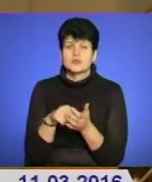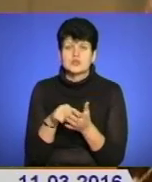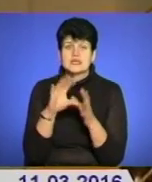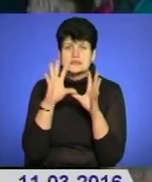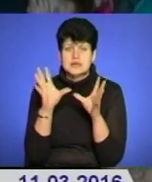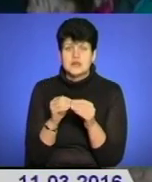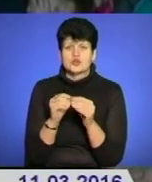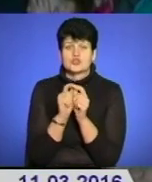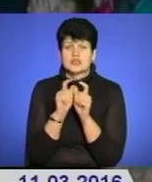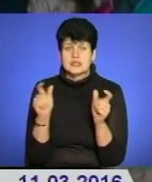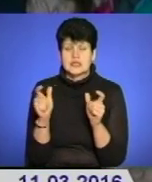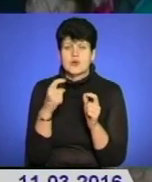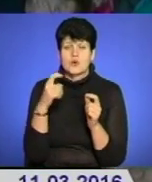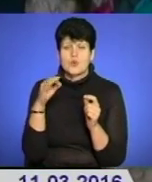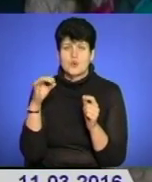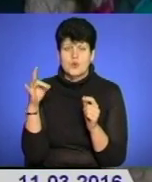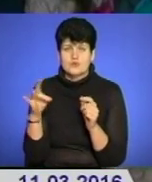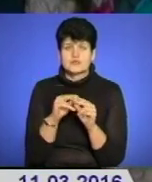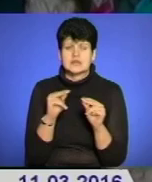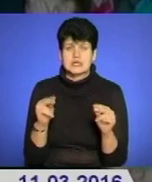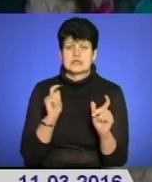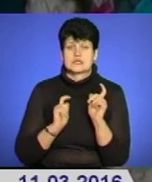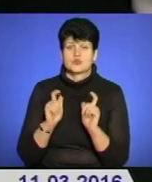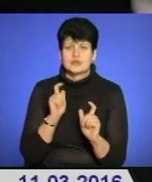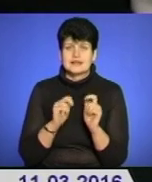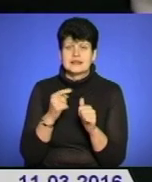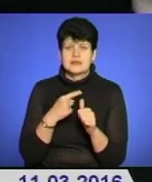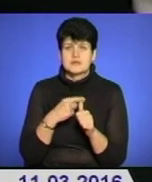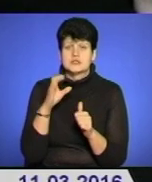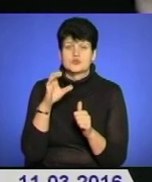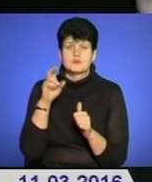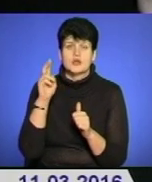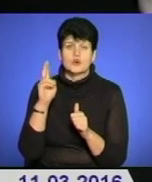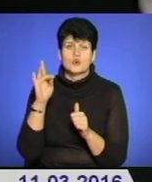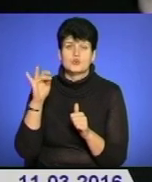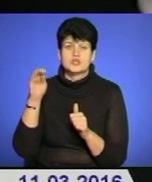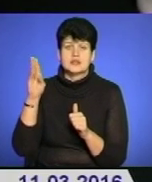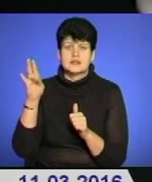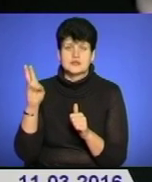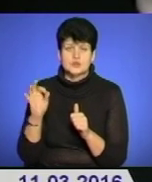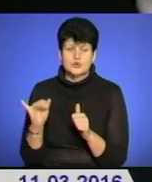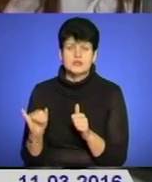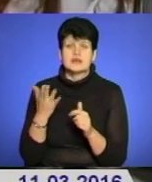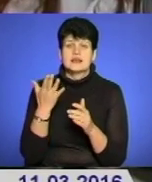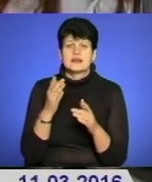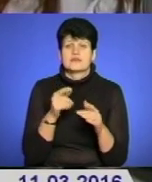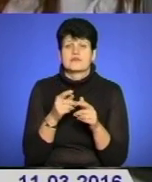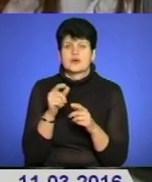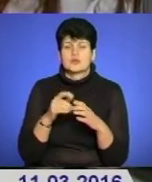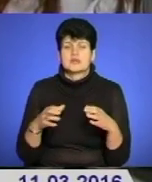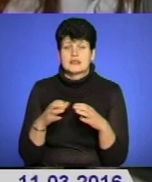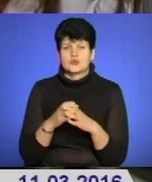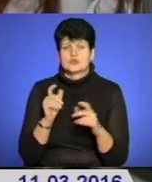загальношкільний хор, викладачі та студенти музичного училища імені Соломії Крушельницької, студенти факультету Інституту мистецтв